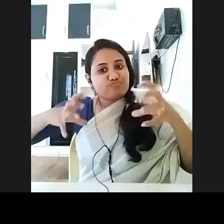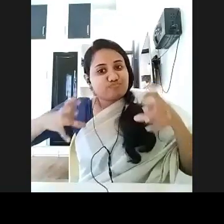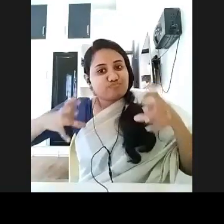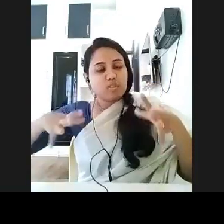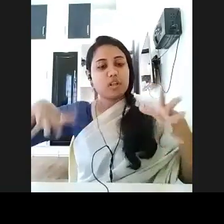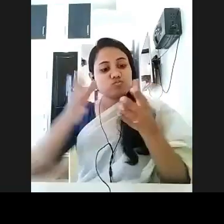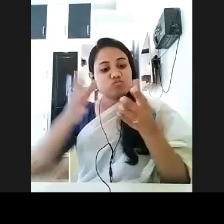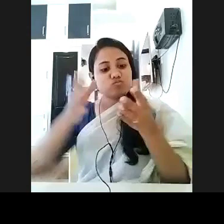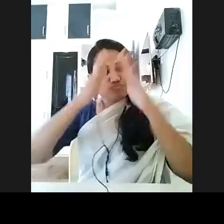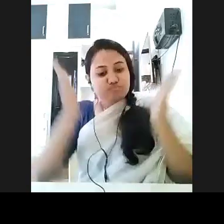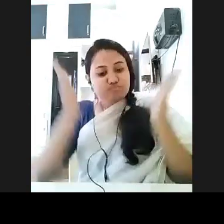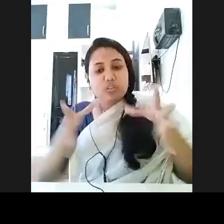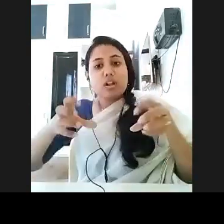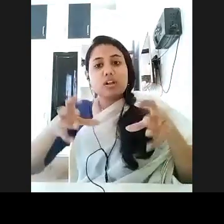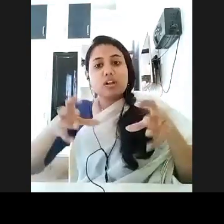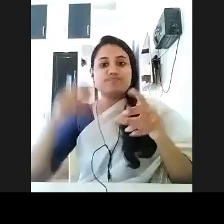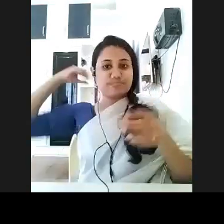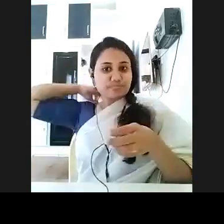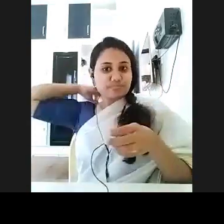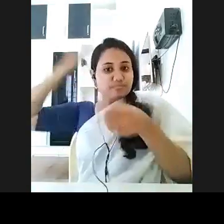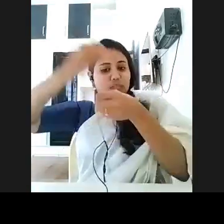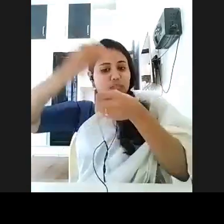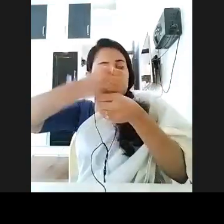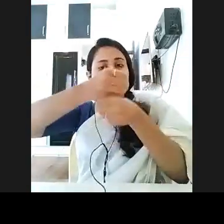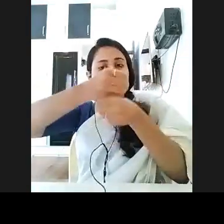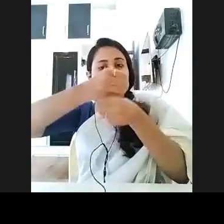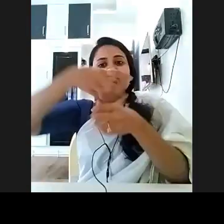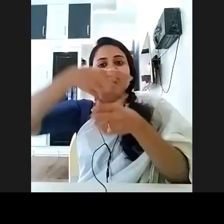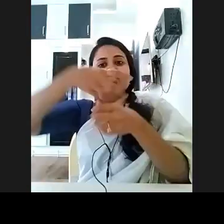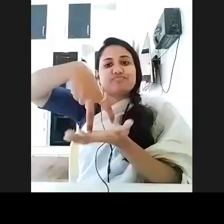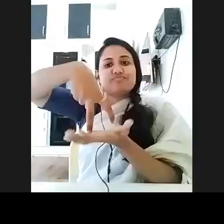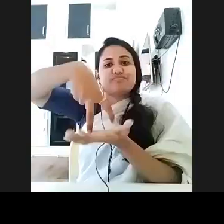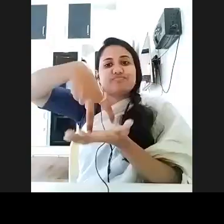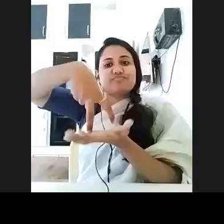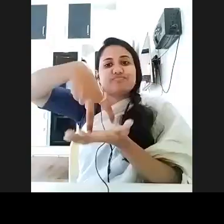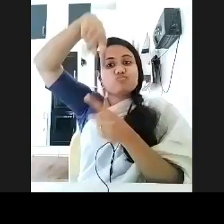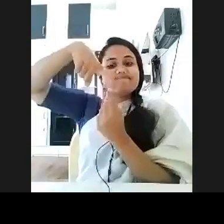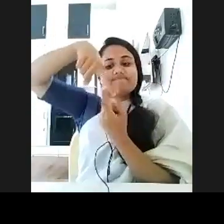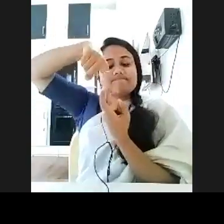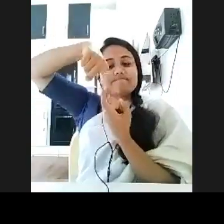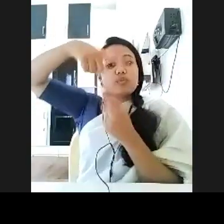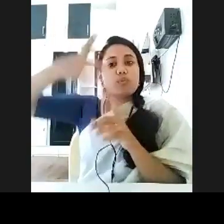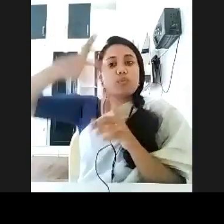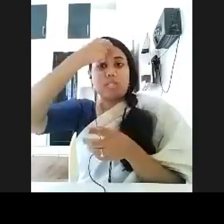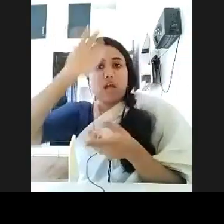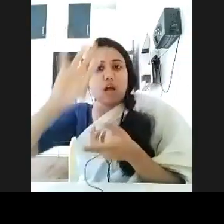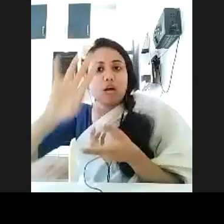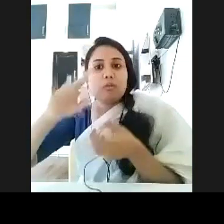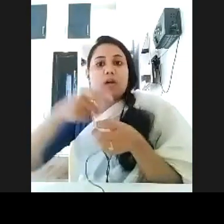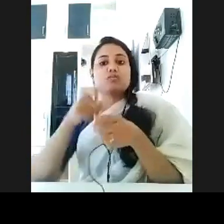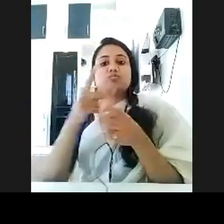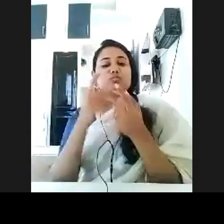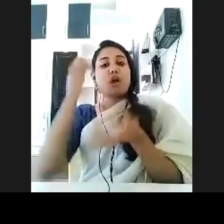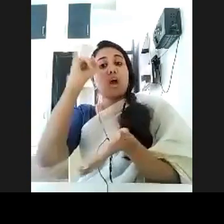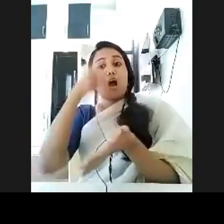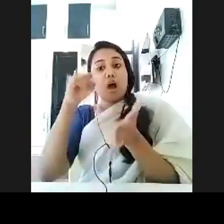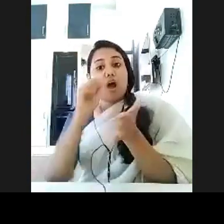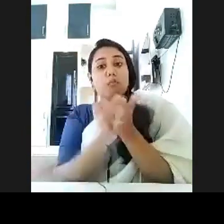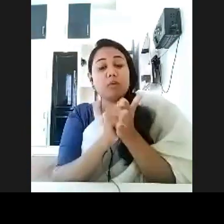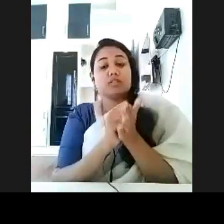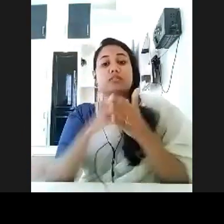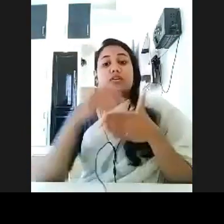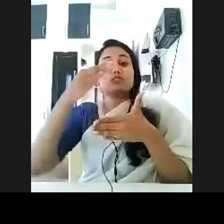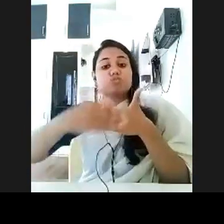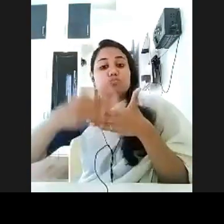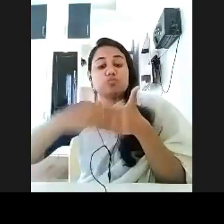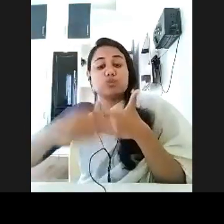കുട്ടികൾക്ക് നട്ടലിൻ്റെ വളവുകൾ കാണുന്നതായിരിക്കും. സോ അതിന് വേണ്ടിയിട്ട് സ്പൈൻ സർജനെ ഫ്രീക്വൻ്റ് ആയിട്ട് വിസിറ്റ് ചെയ്യേണ്ട, അതായത് 6 മാസത്തിനൊരിക്കലെങ്കിലും സ്പൈനിൻ്റെ മോണിറ്റർ